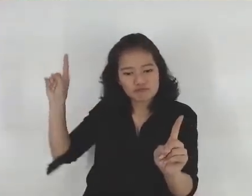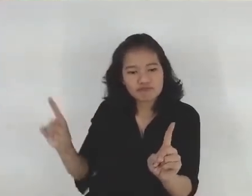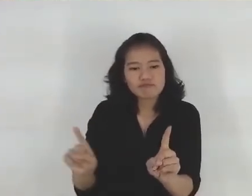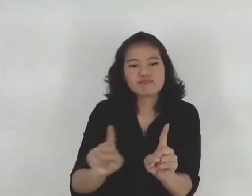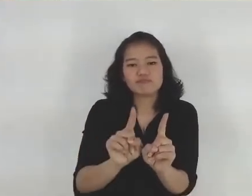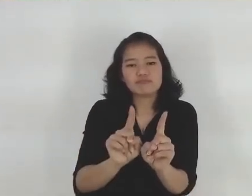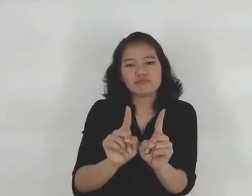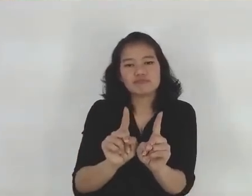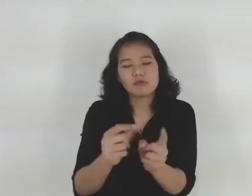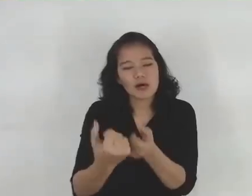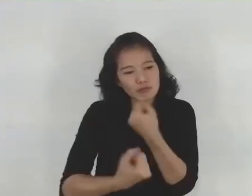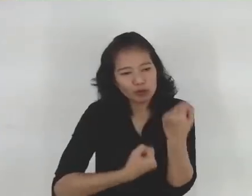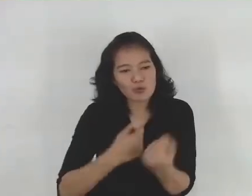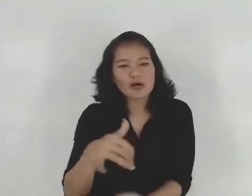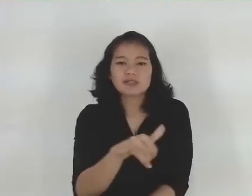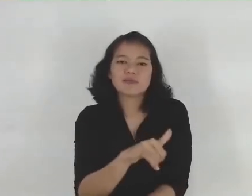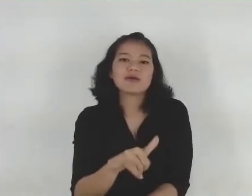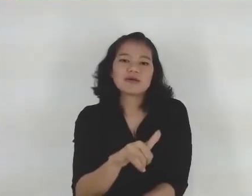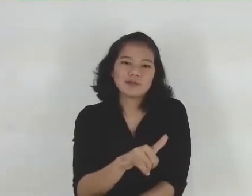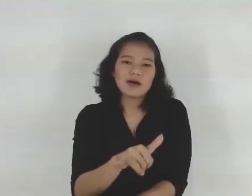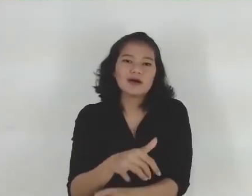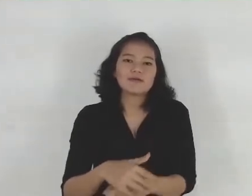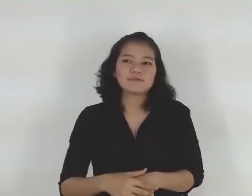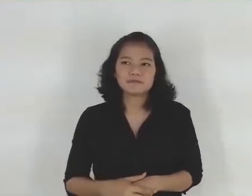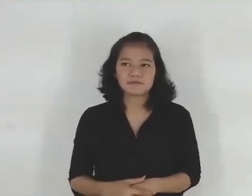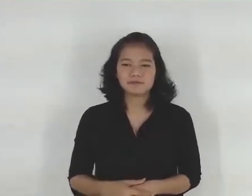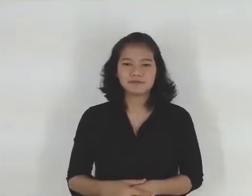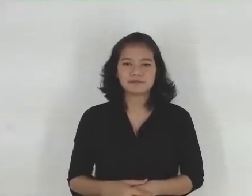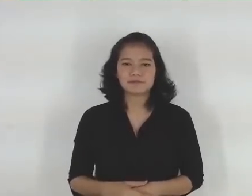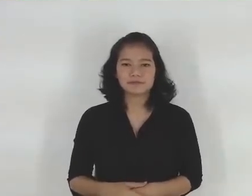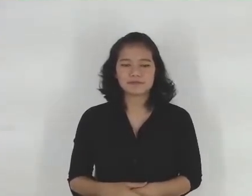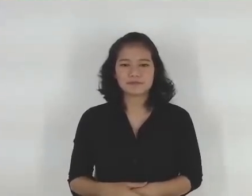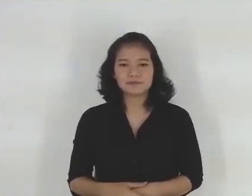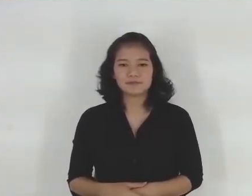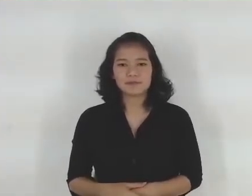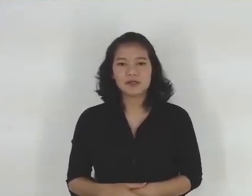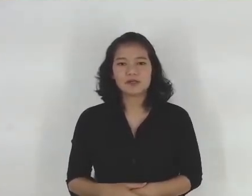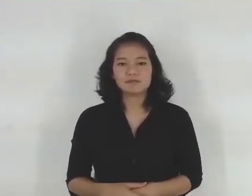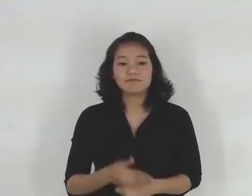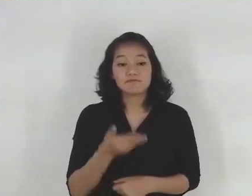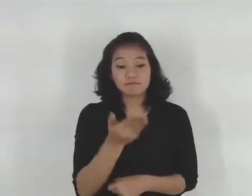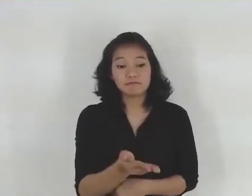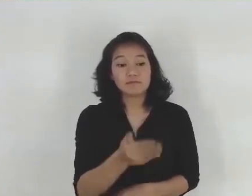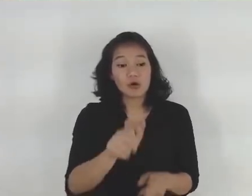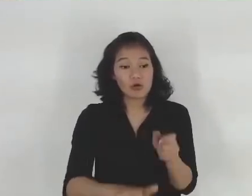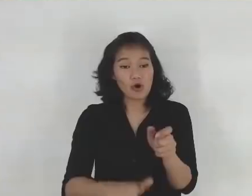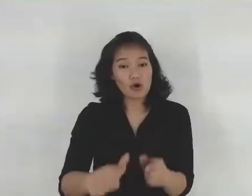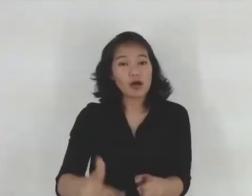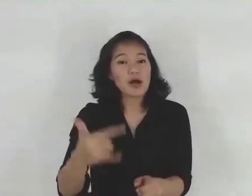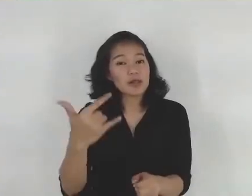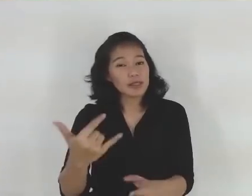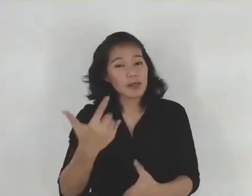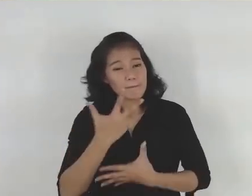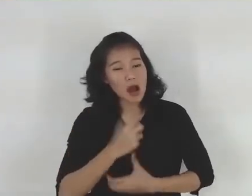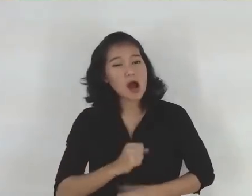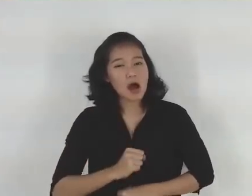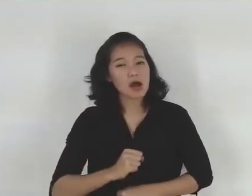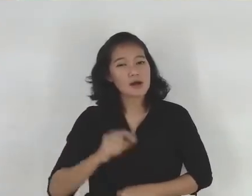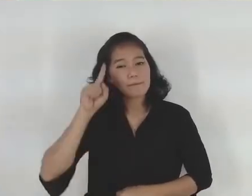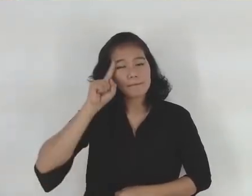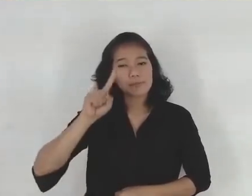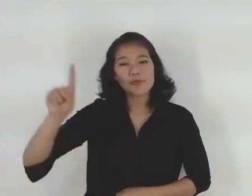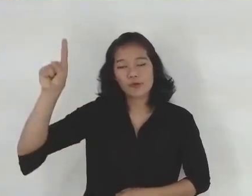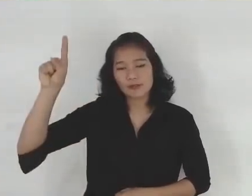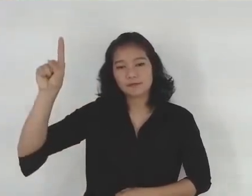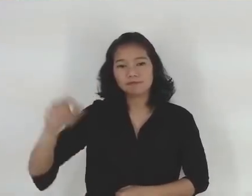berjuang bersama mereka di tengah-tengah kesesatan mereka Ya Bapa Biarlah mereka terus berpengharapan hanya kepada